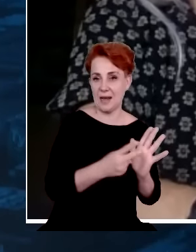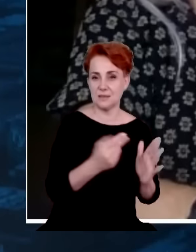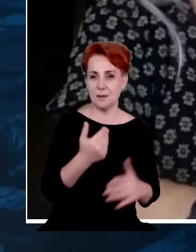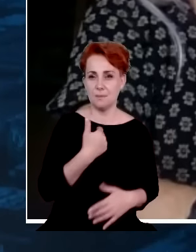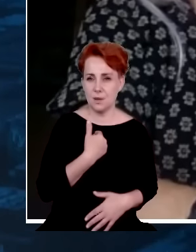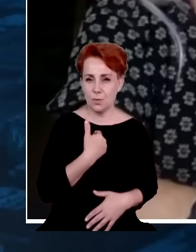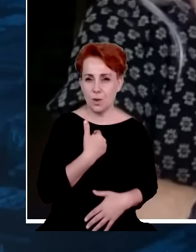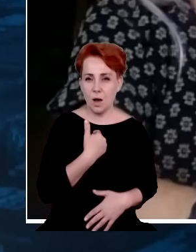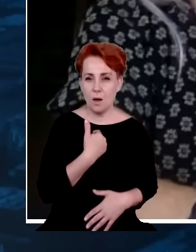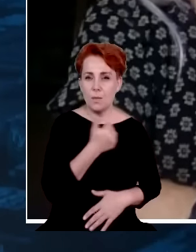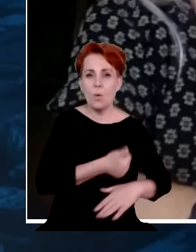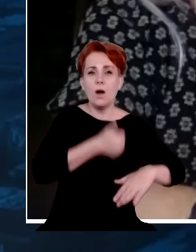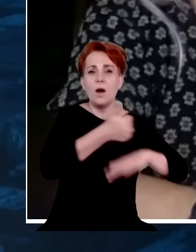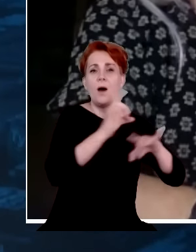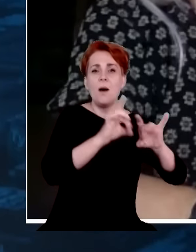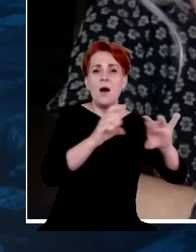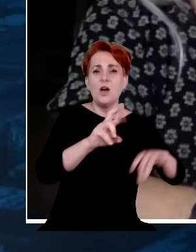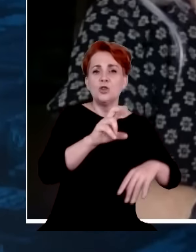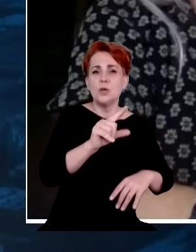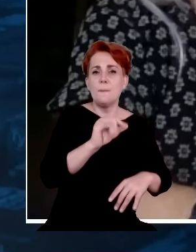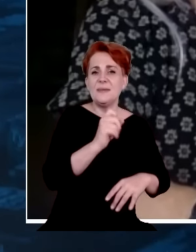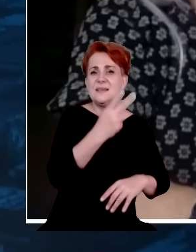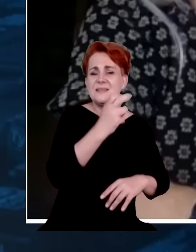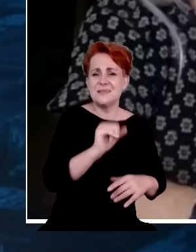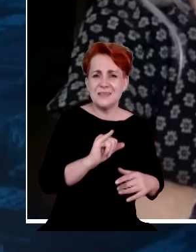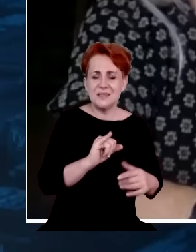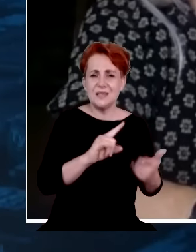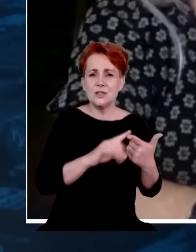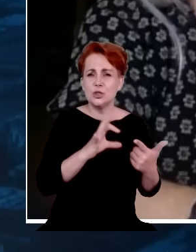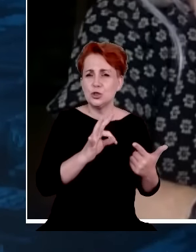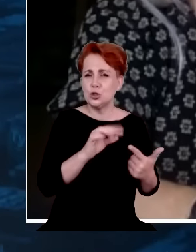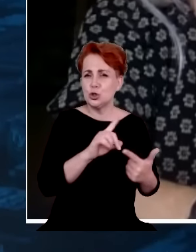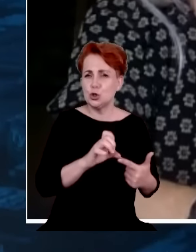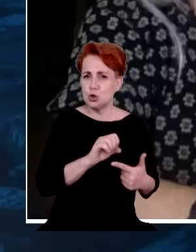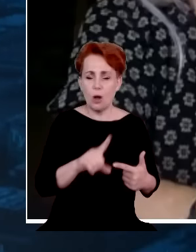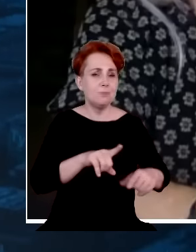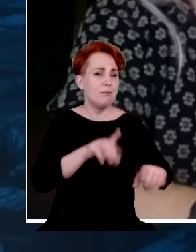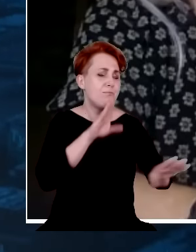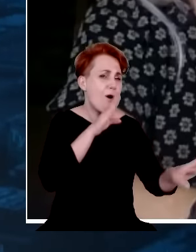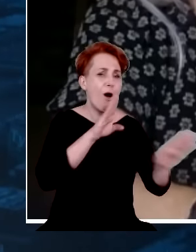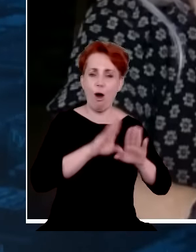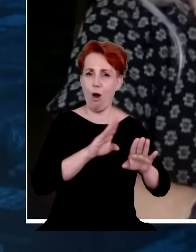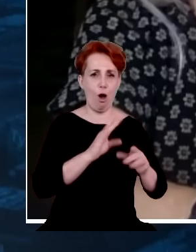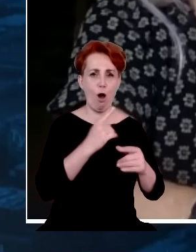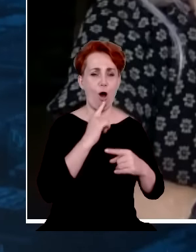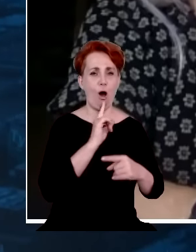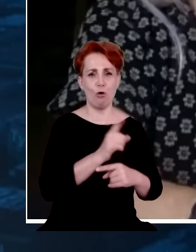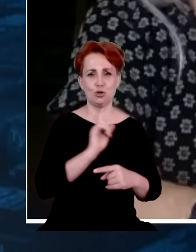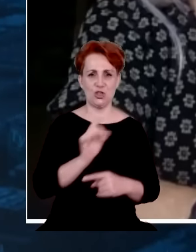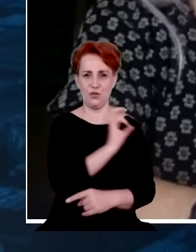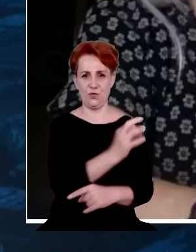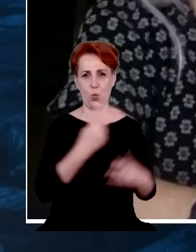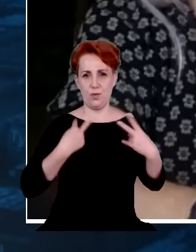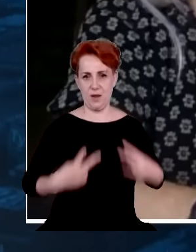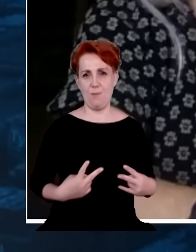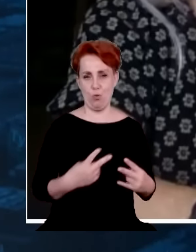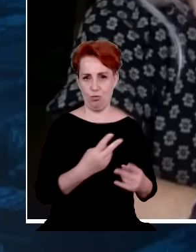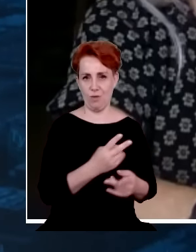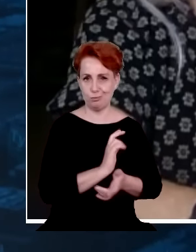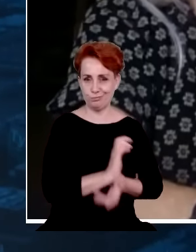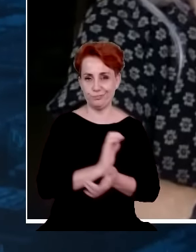kierunkiem profesora rzeplińskiego i pana Cola również identyczne orzeczenia zostały wydane więc jest to jakby